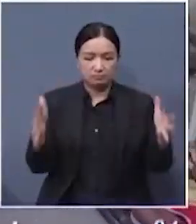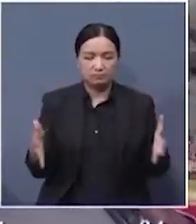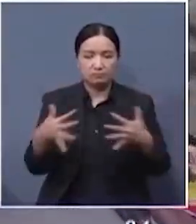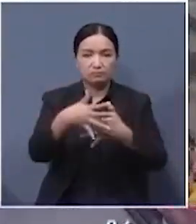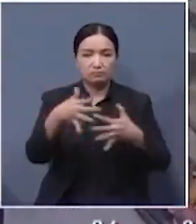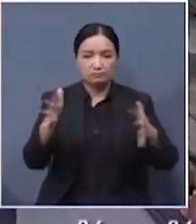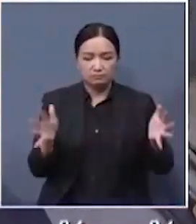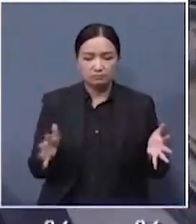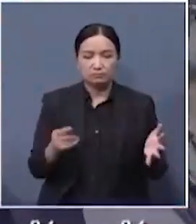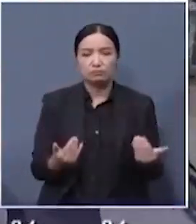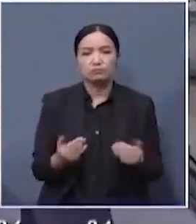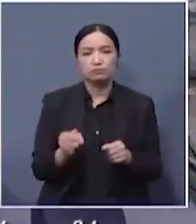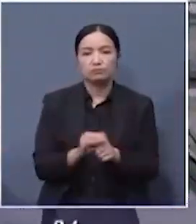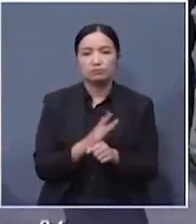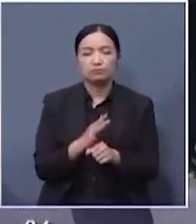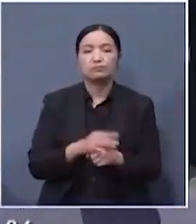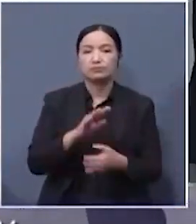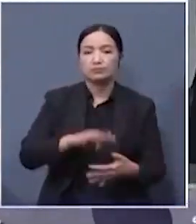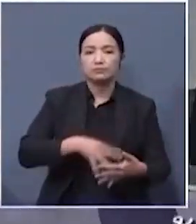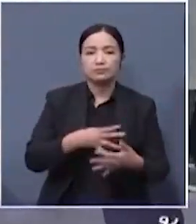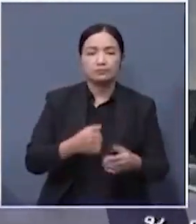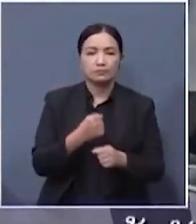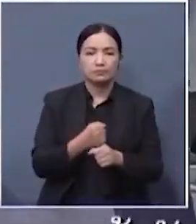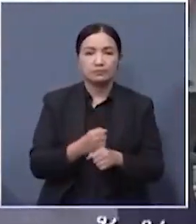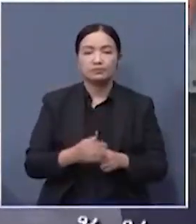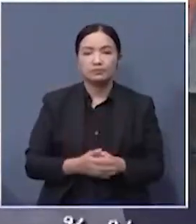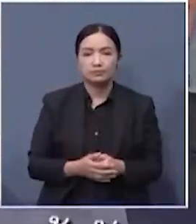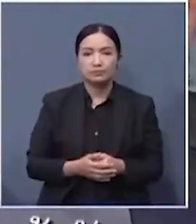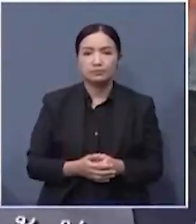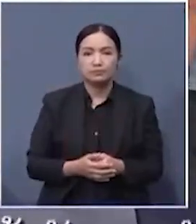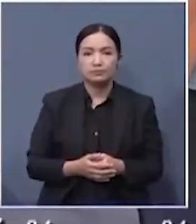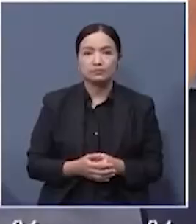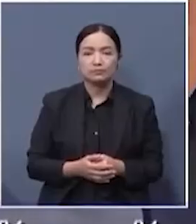านแห่งชาติสัตว์ป่าและพันธุ์พืชจะวางแผนดำเนินการโดยปล่อยลิ